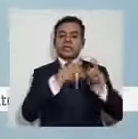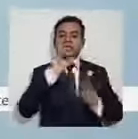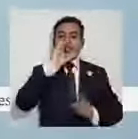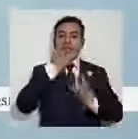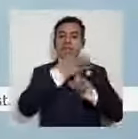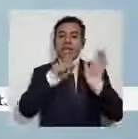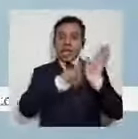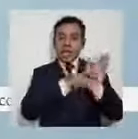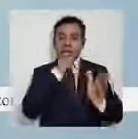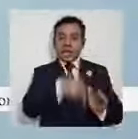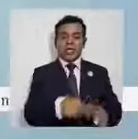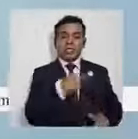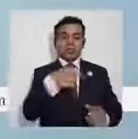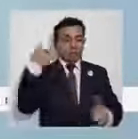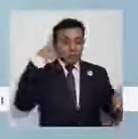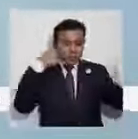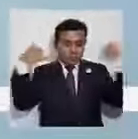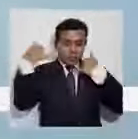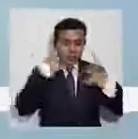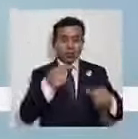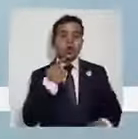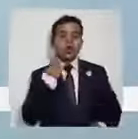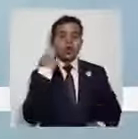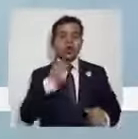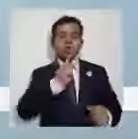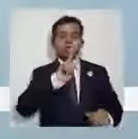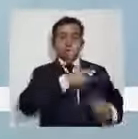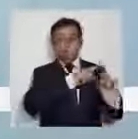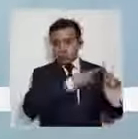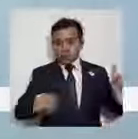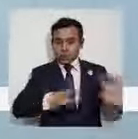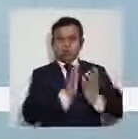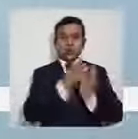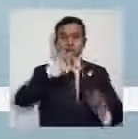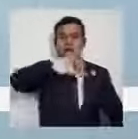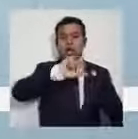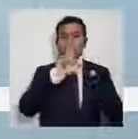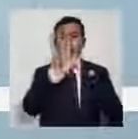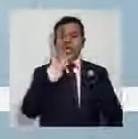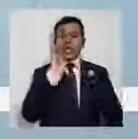দিয়েছি 98,960 এবং এ পর্যন্ত